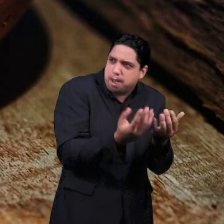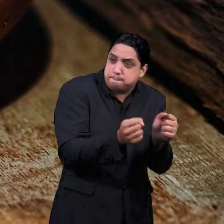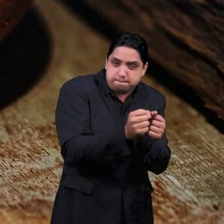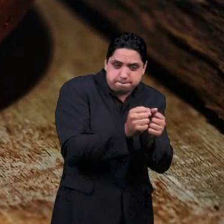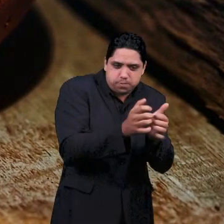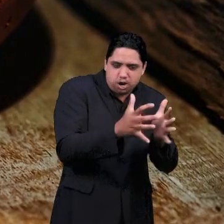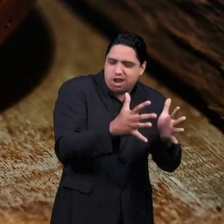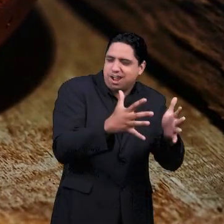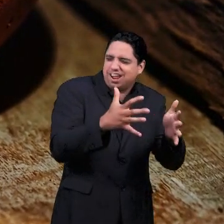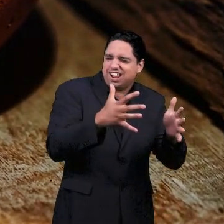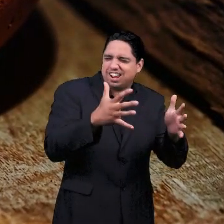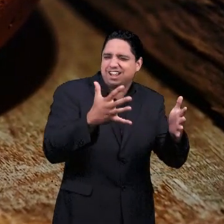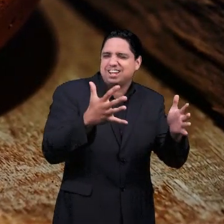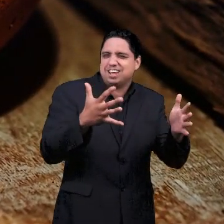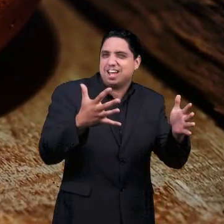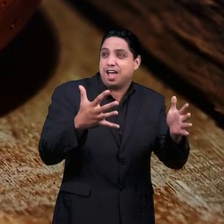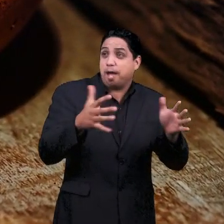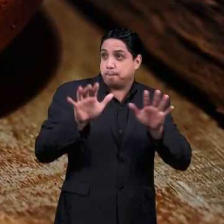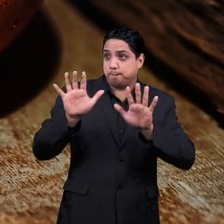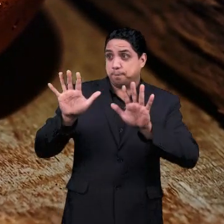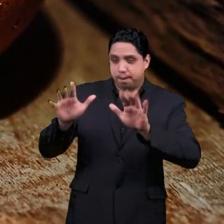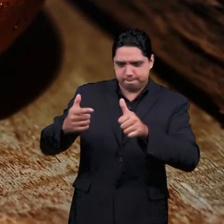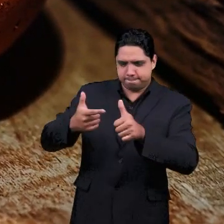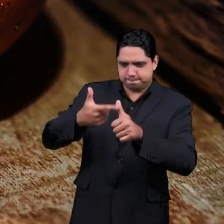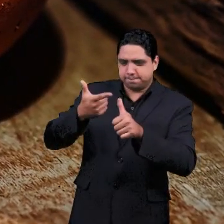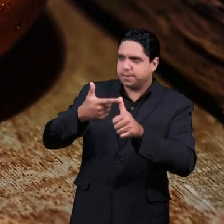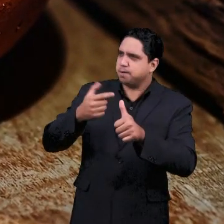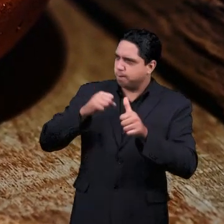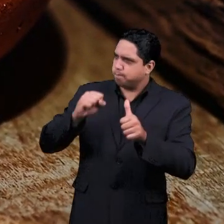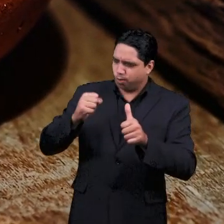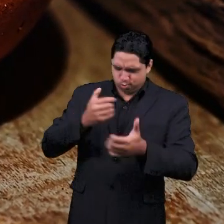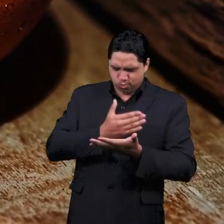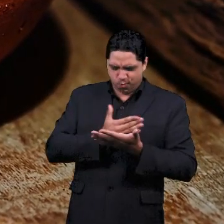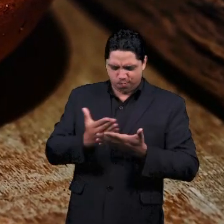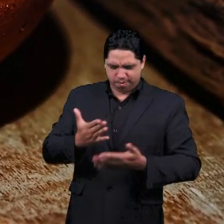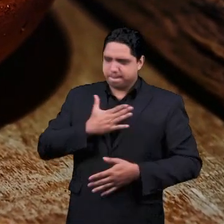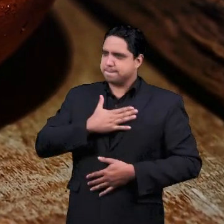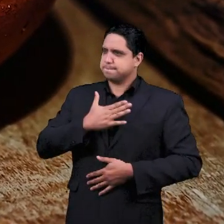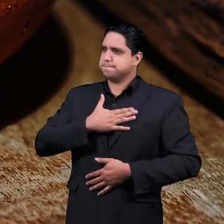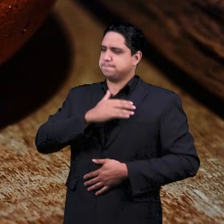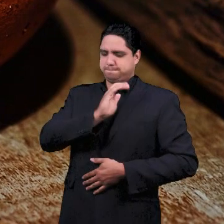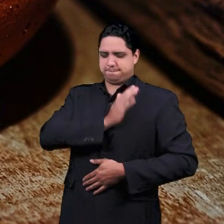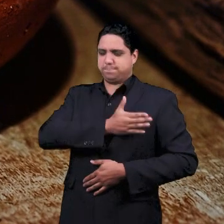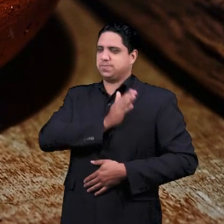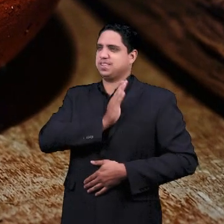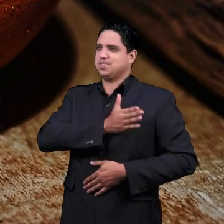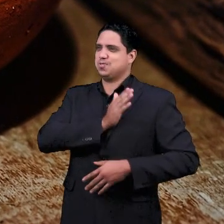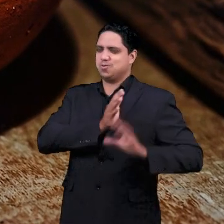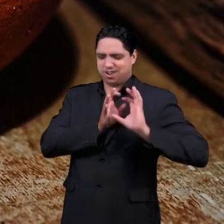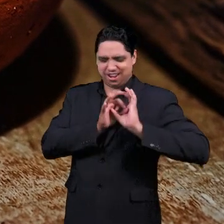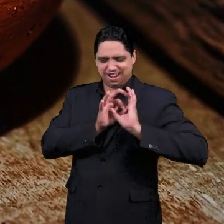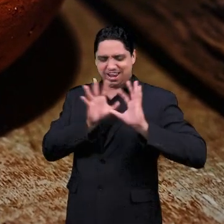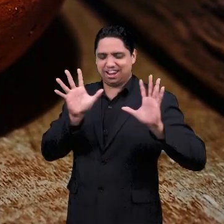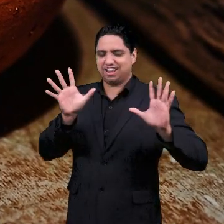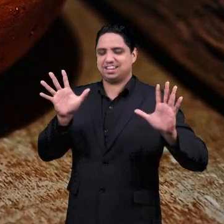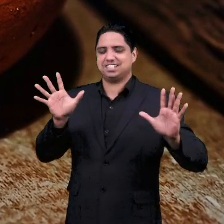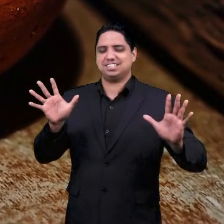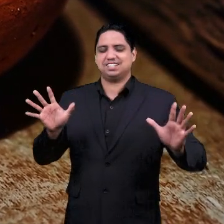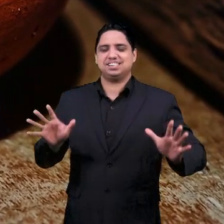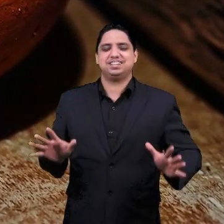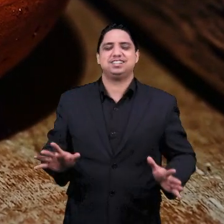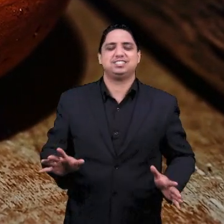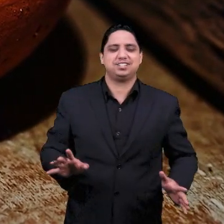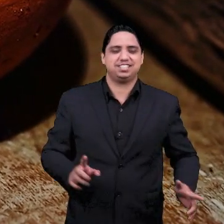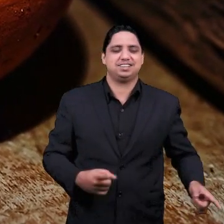И догорит пламя в народе этом, начиная с моего